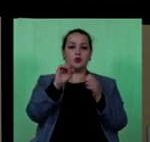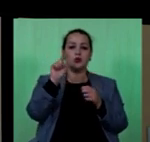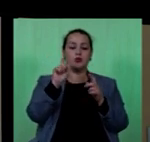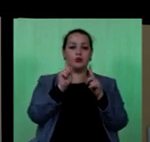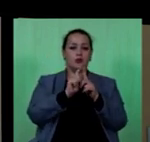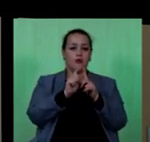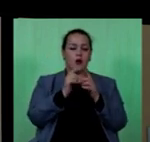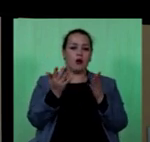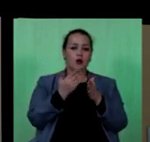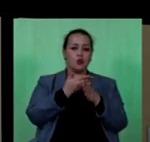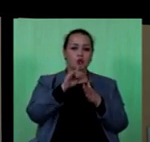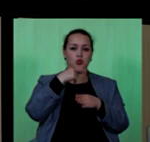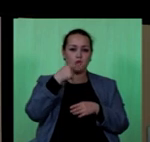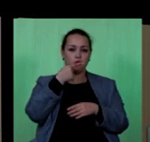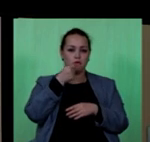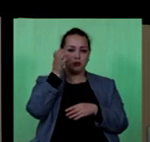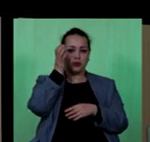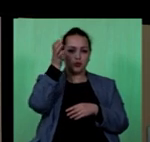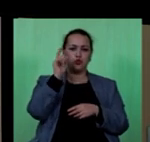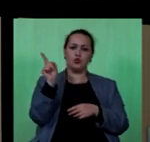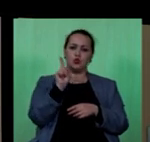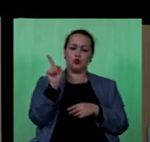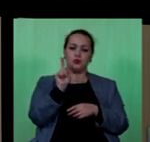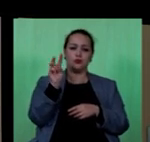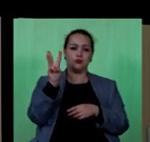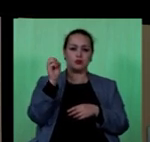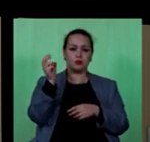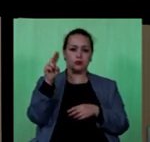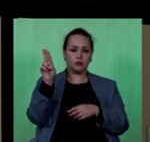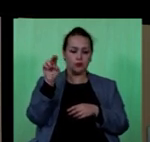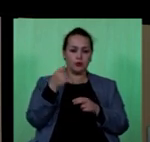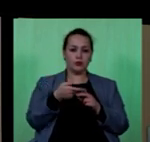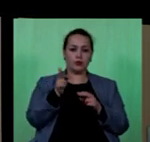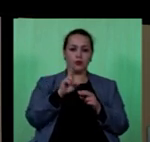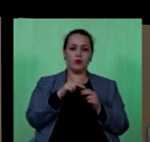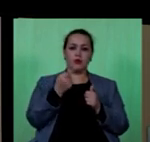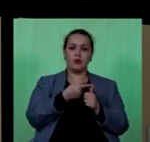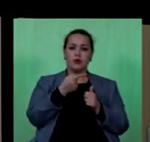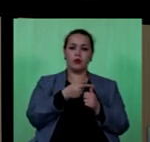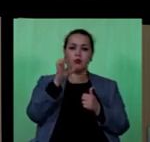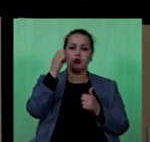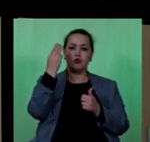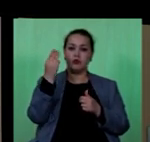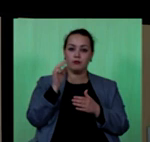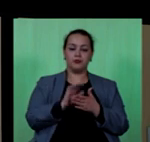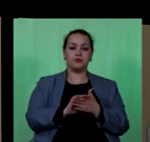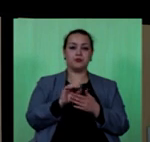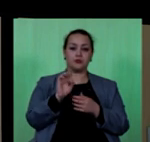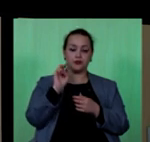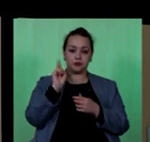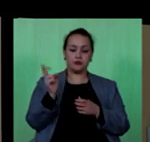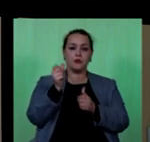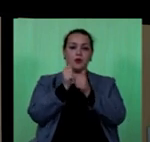какая часть речи умнички что мед конечно же это имя существительное каждому и